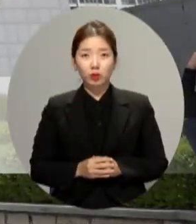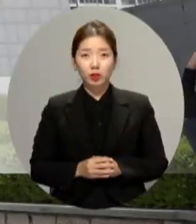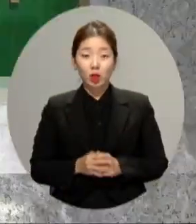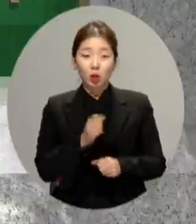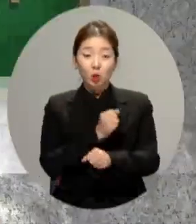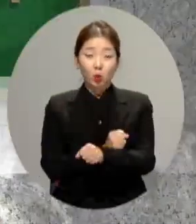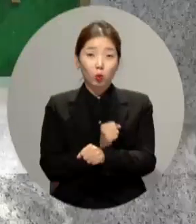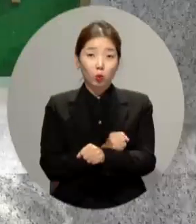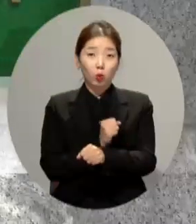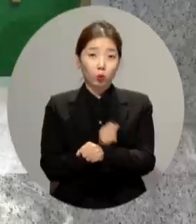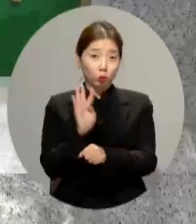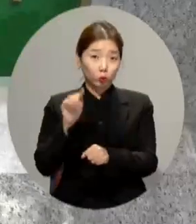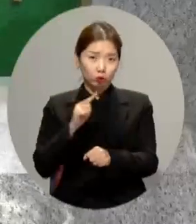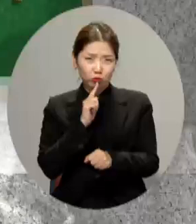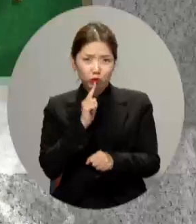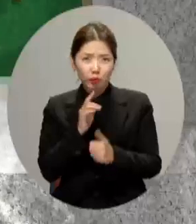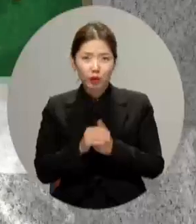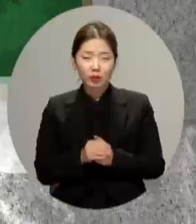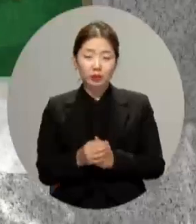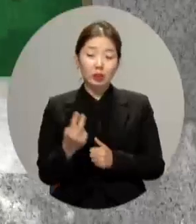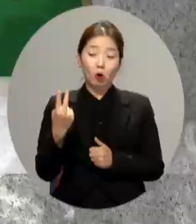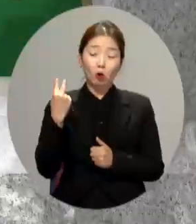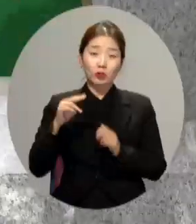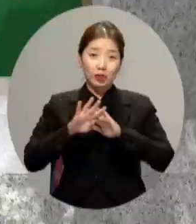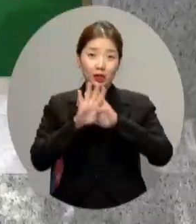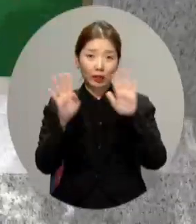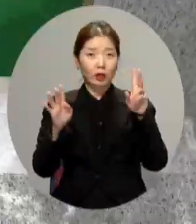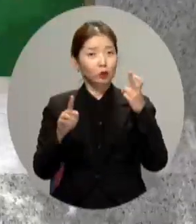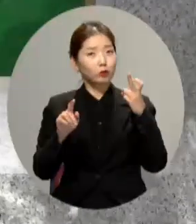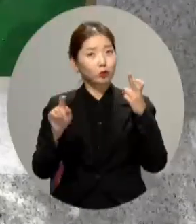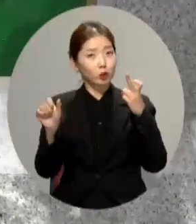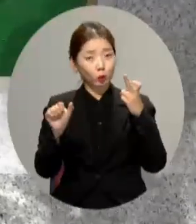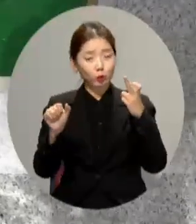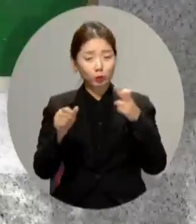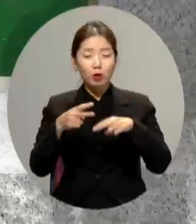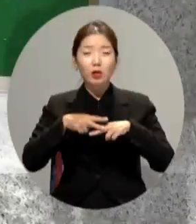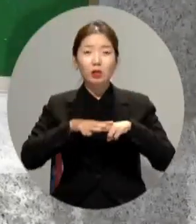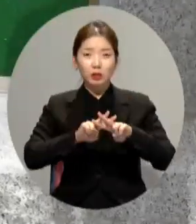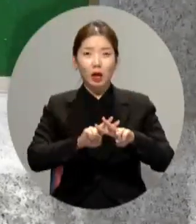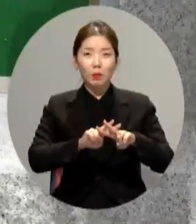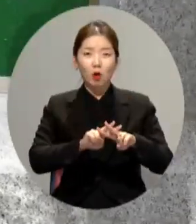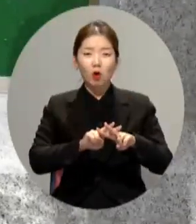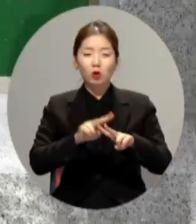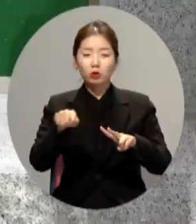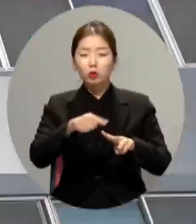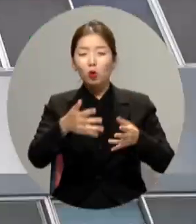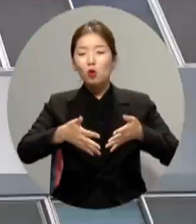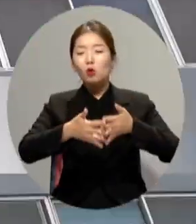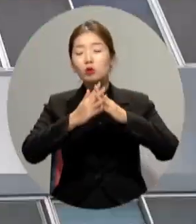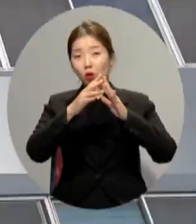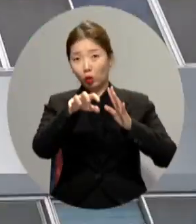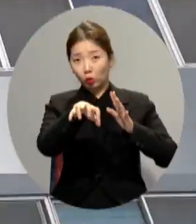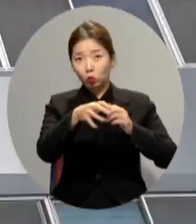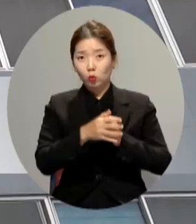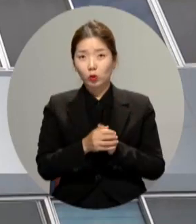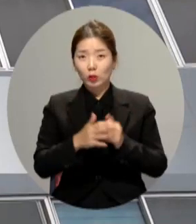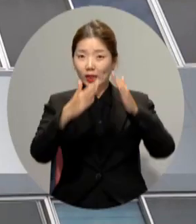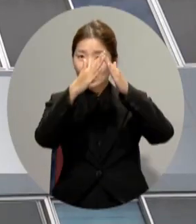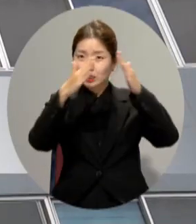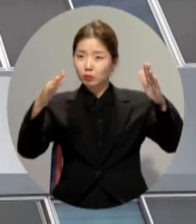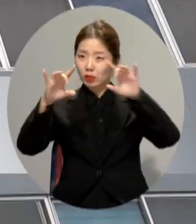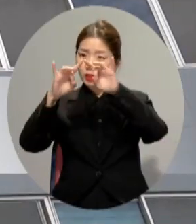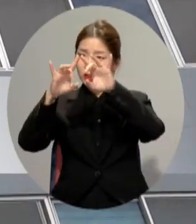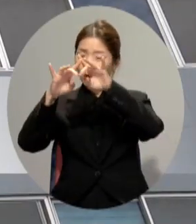고용노동부 전주 지청에 따르면 그제 낮 12시 50분 남원 덕 과면의 한 축사 건설 현장에서 지붕의